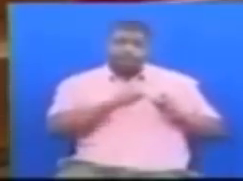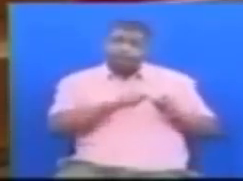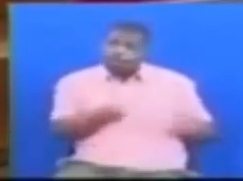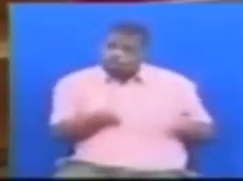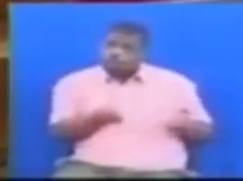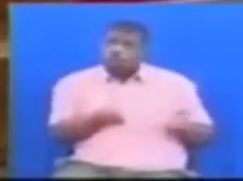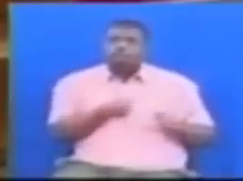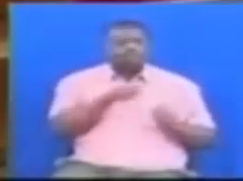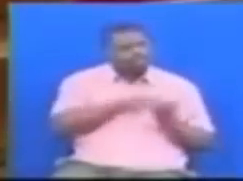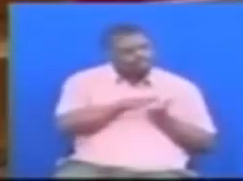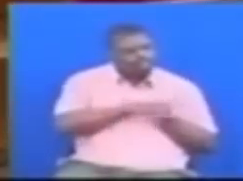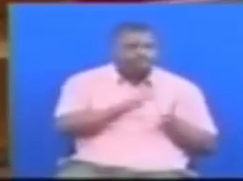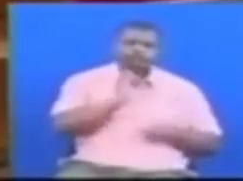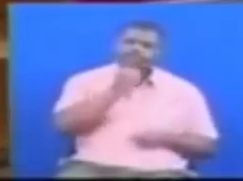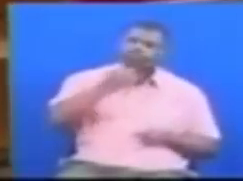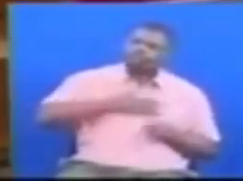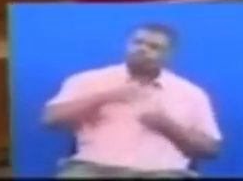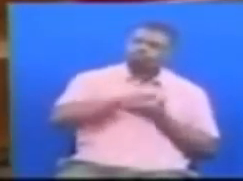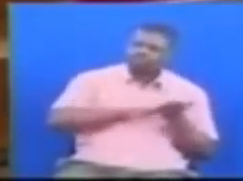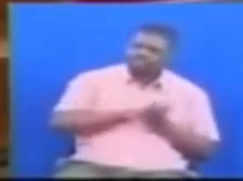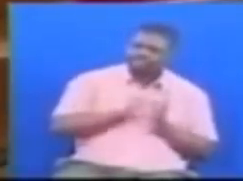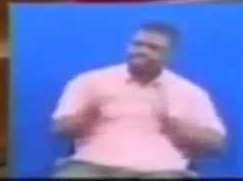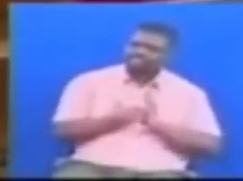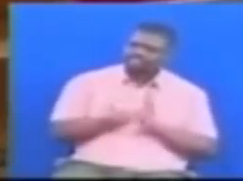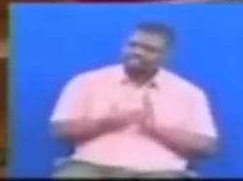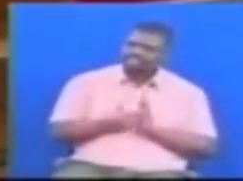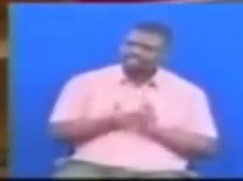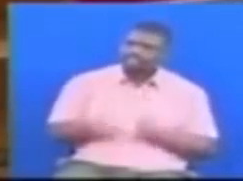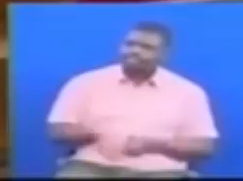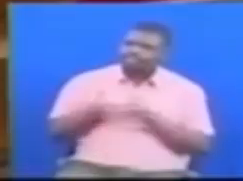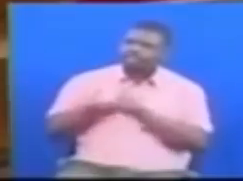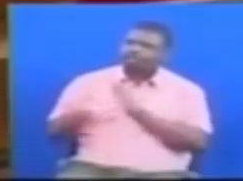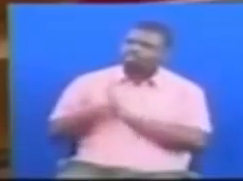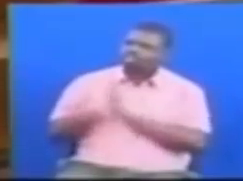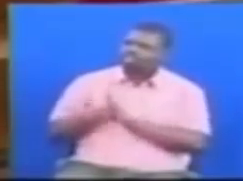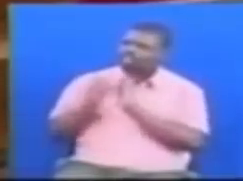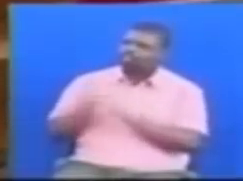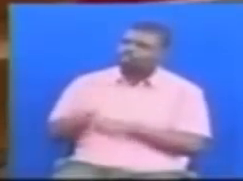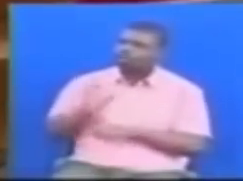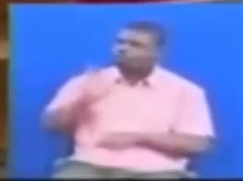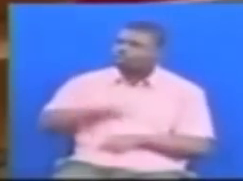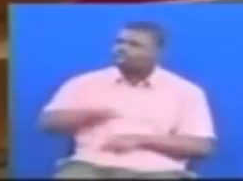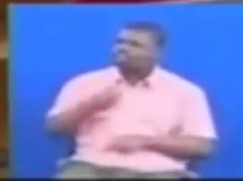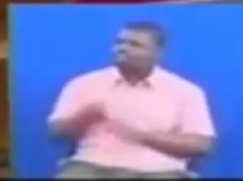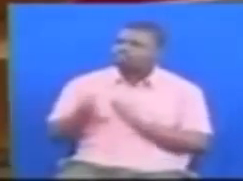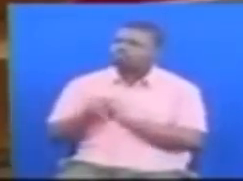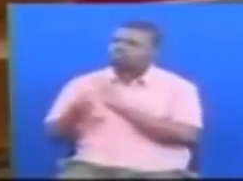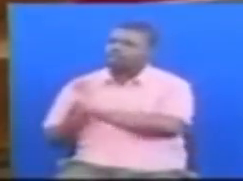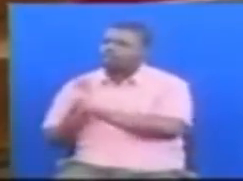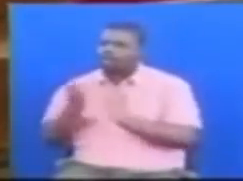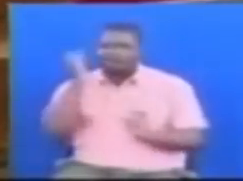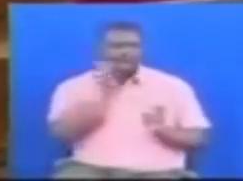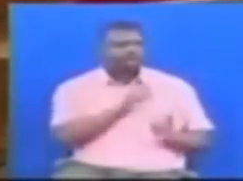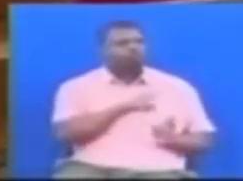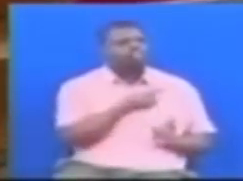Lakini pia kama nilivyoeleza katika majibu yangu ya msingi, tumepitisha sheria ya Legal Aid Act namba 1 ya mwaka 2017 na lengo letu